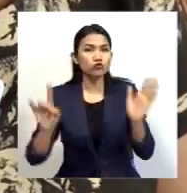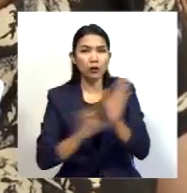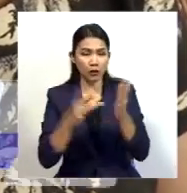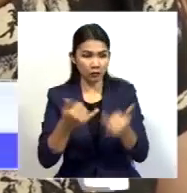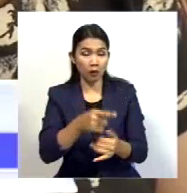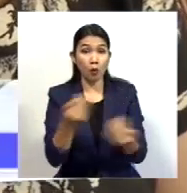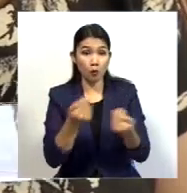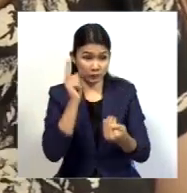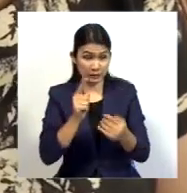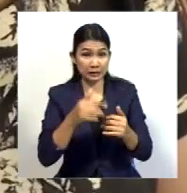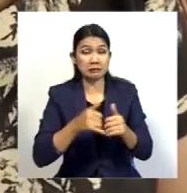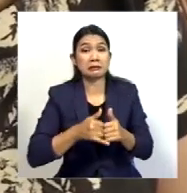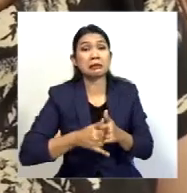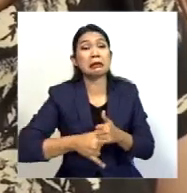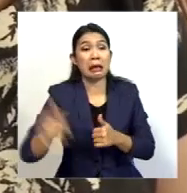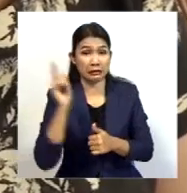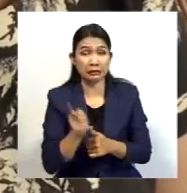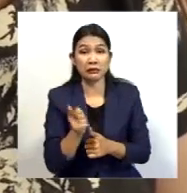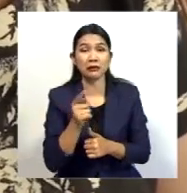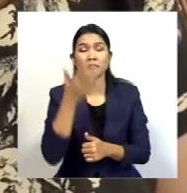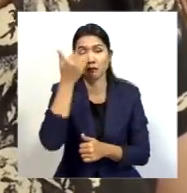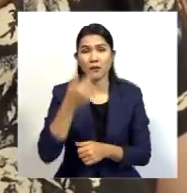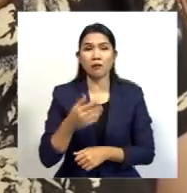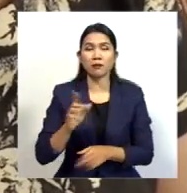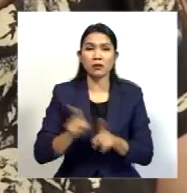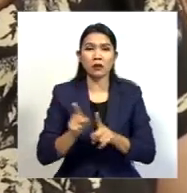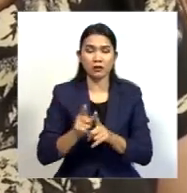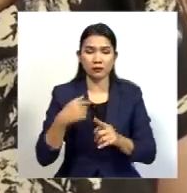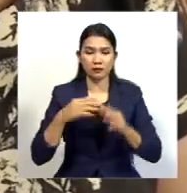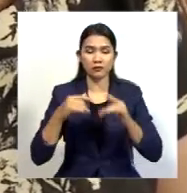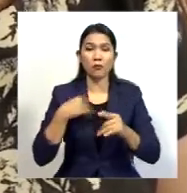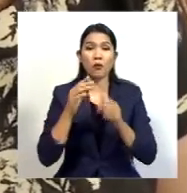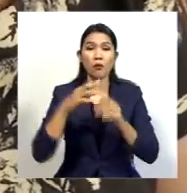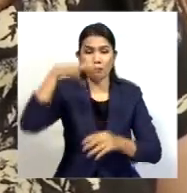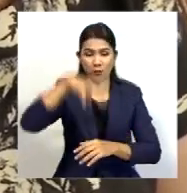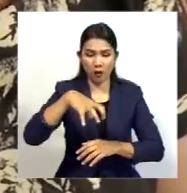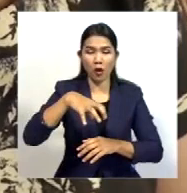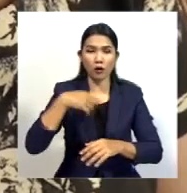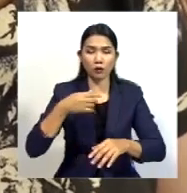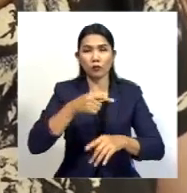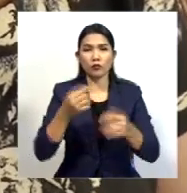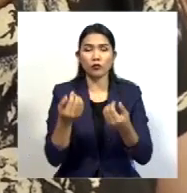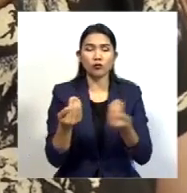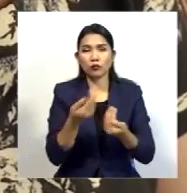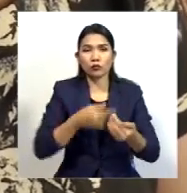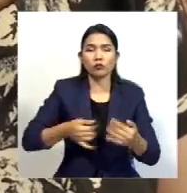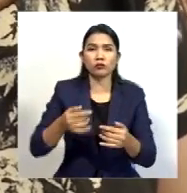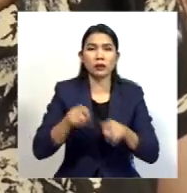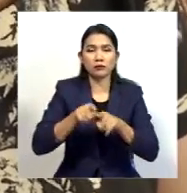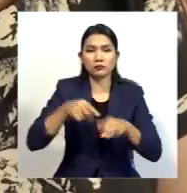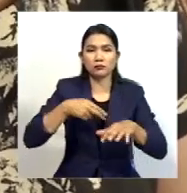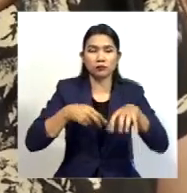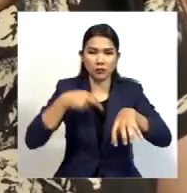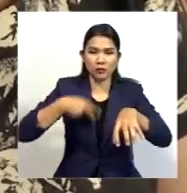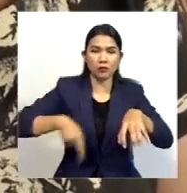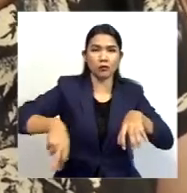ริงๆแล้วเหรอความคิดคือเมื่อตอนที่ว่าเราเดินวนรอบเมนมาสักพักนี้ก็คือความคิดเราคืออย่างนั้นคืออันนี้เหมือนกับว่าเราต้องจากเขาจริ